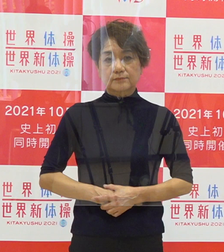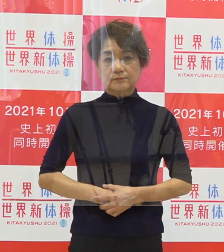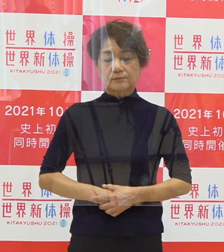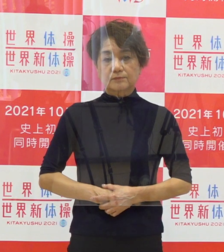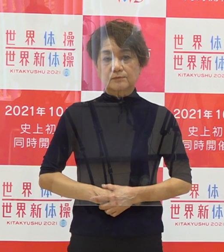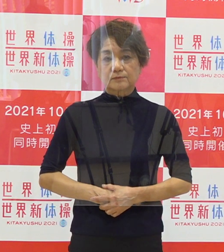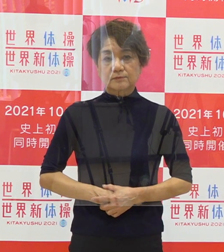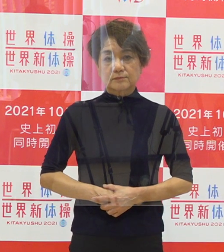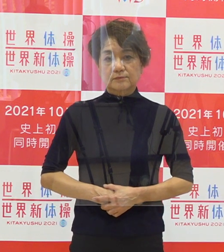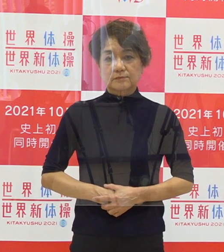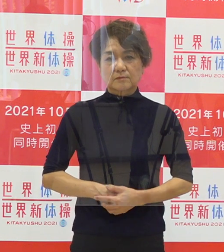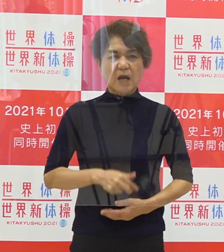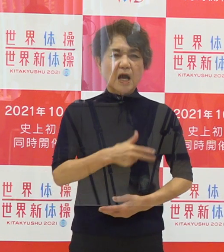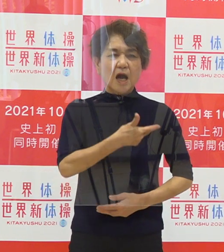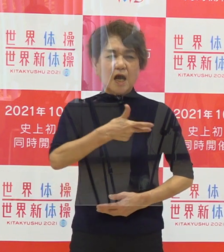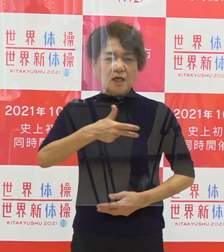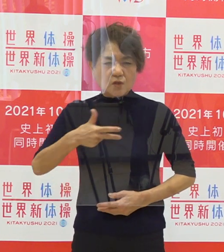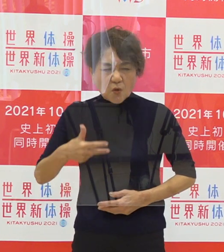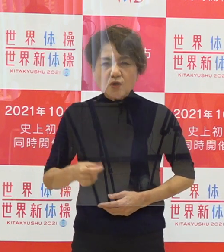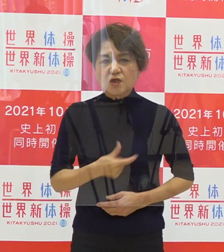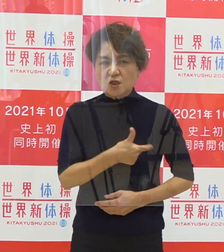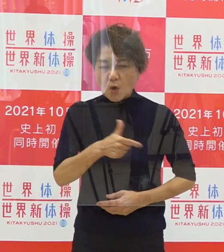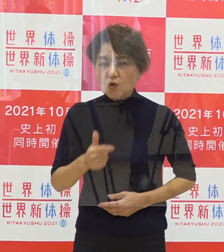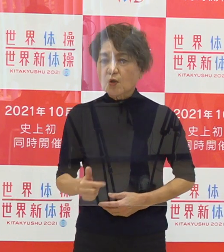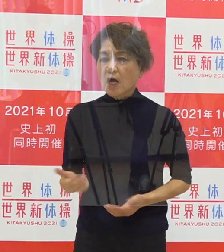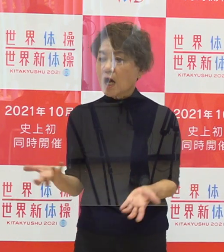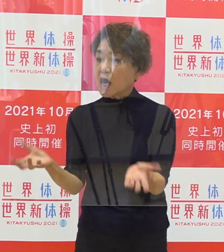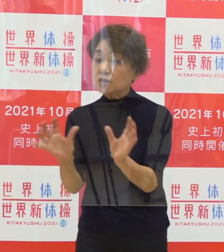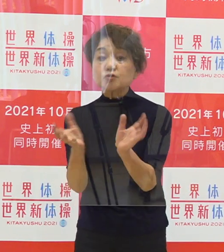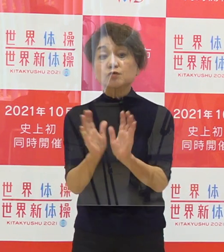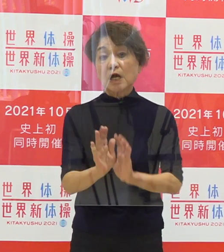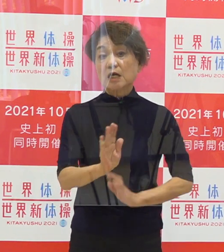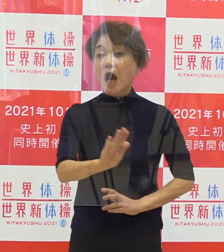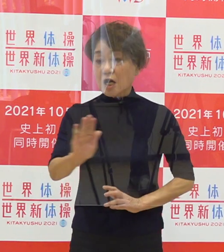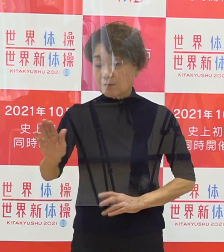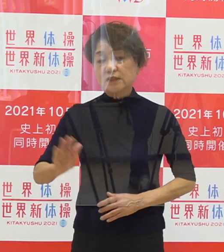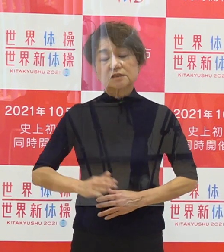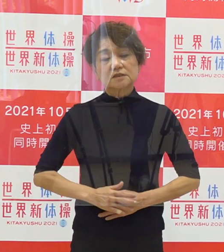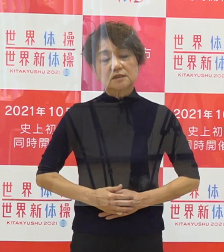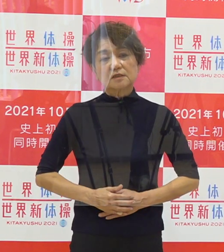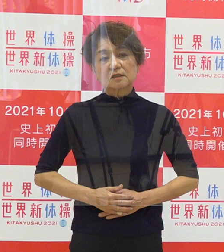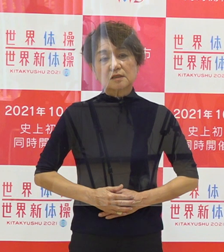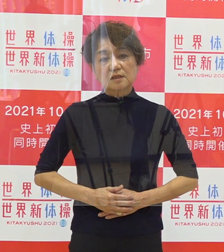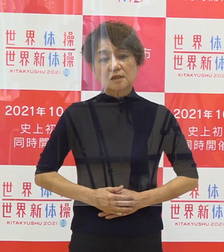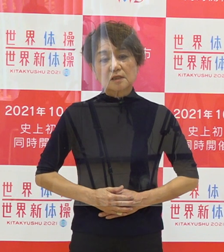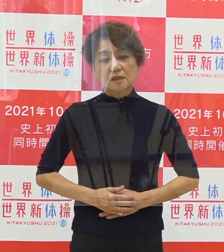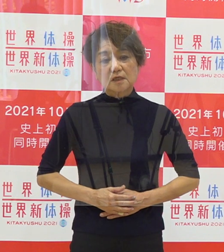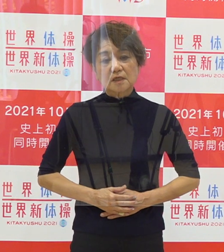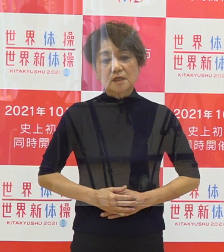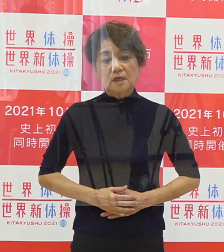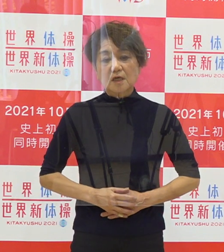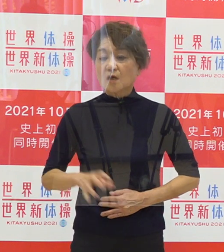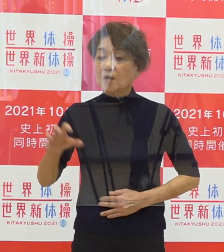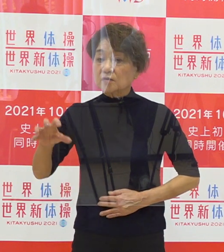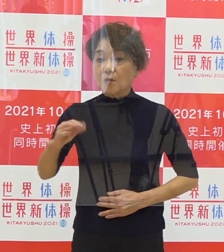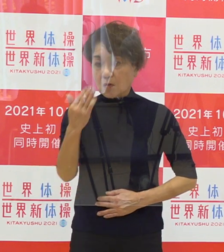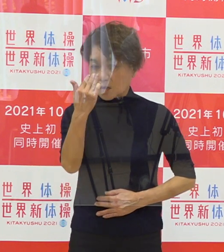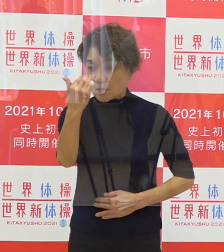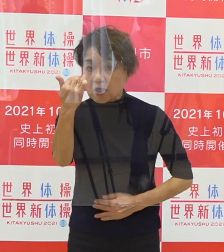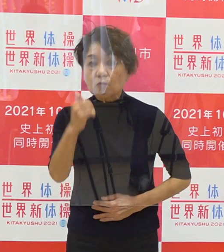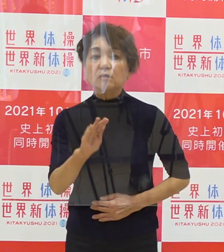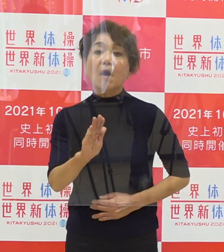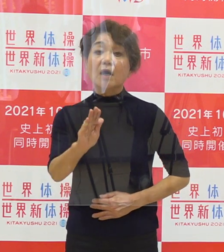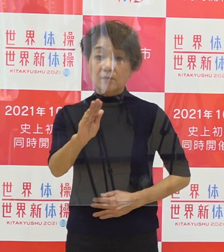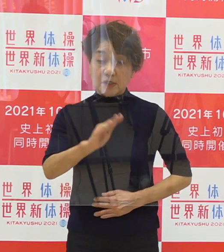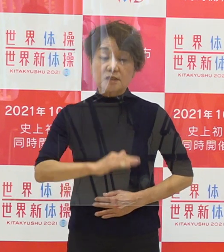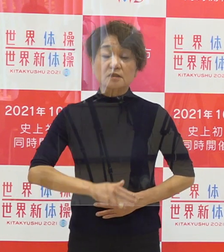できればいろんな集会というのは各政治家お持ちでございます。そういう席上に呼ばれることはよく